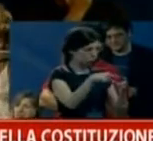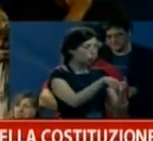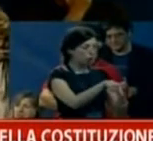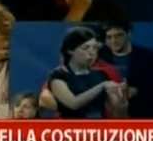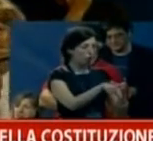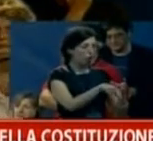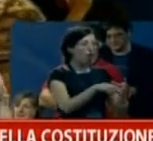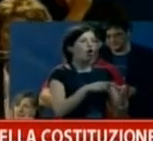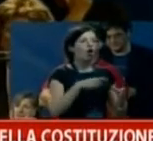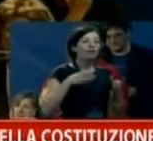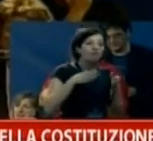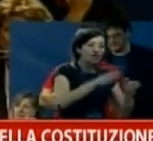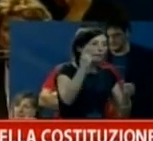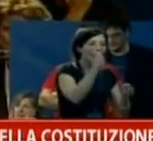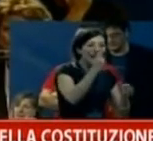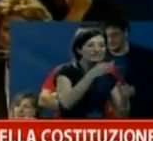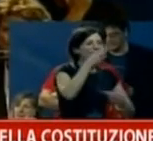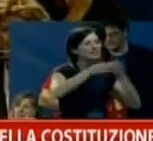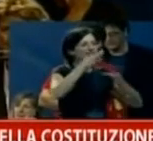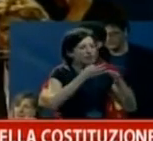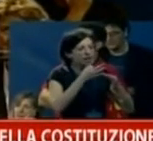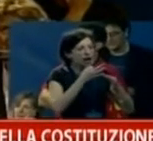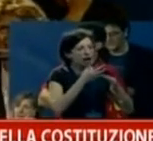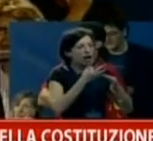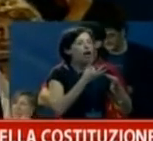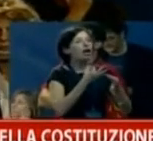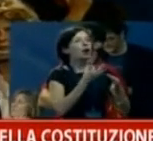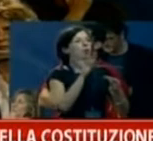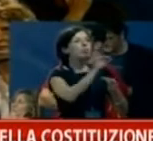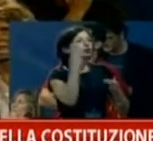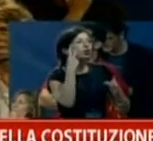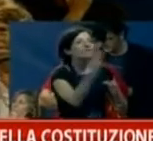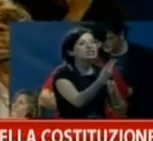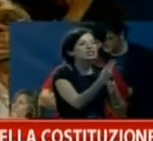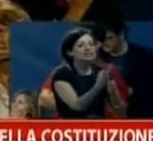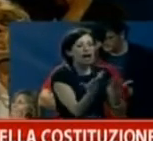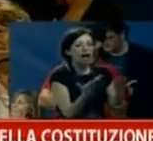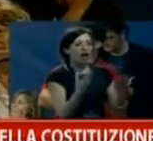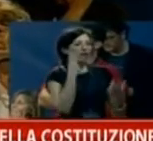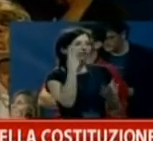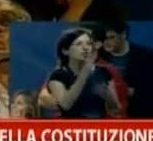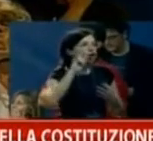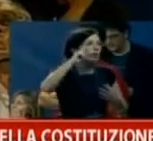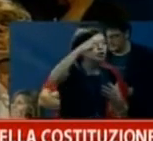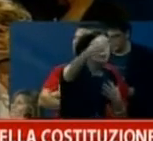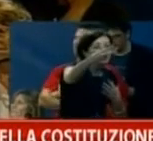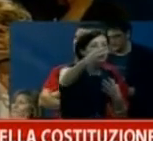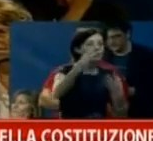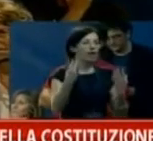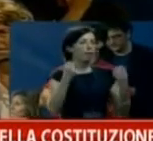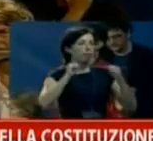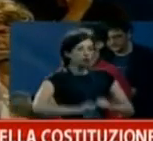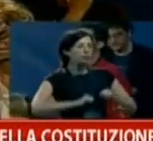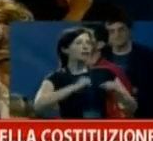dire indicazione di visioni, di prospettive, di possibilità, di ragionamenti a